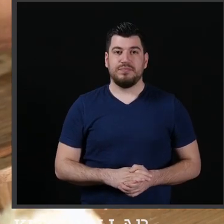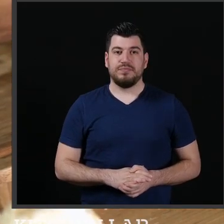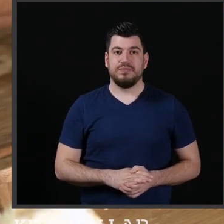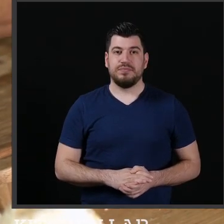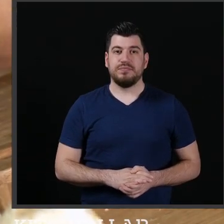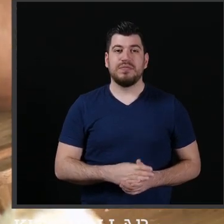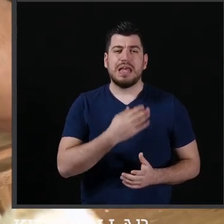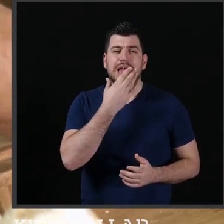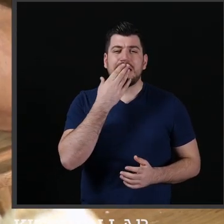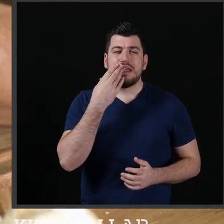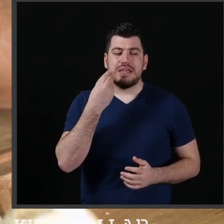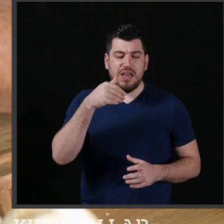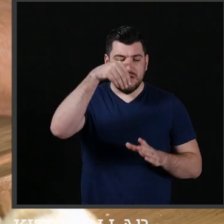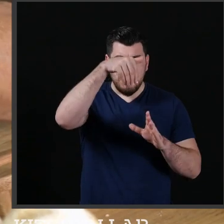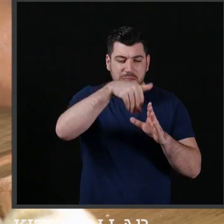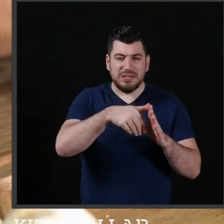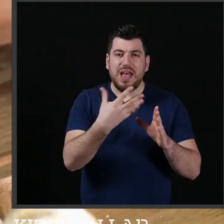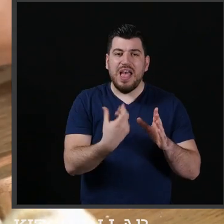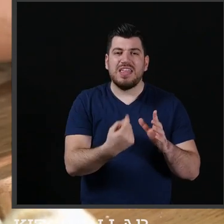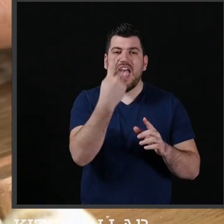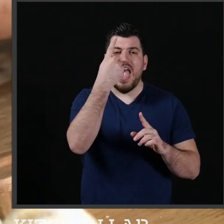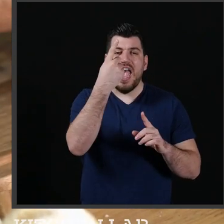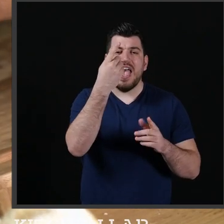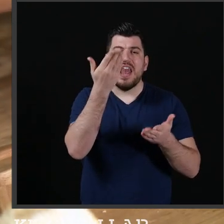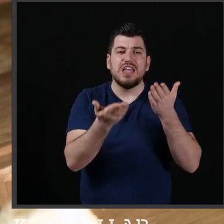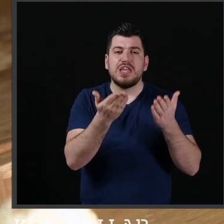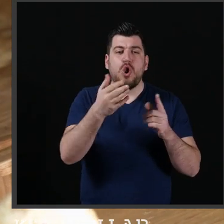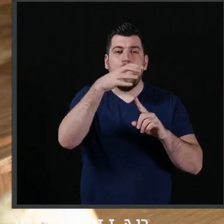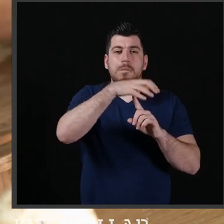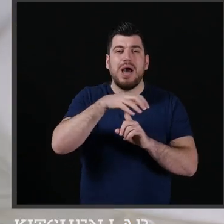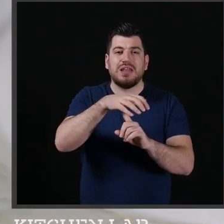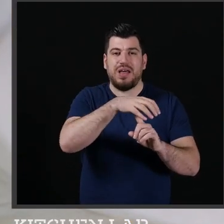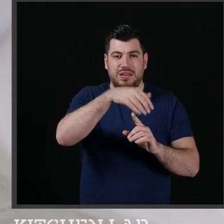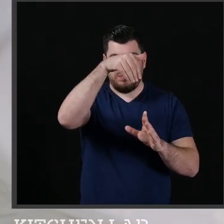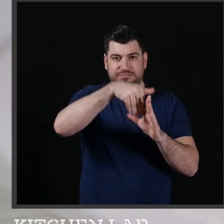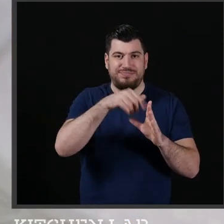Συμπυκνωμένη γεύση από 1 κιλό μανιτάρια μέσα σε αυτό το ριζότο.